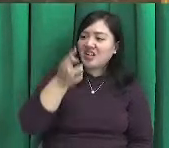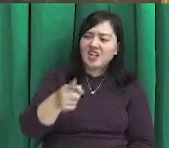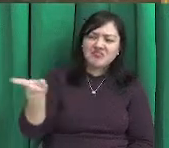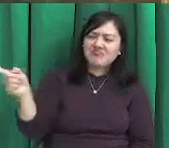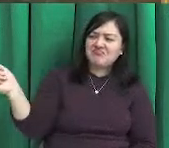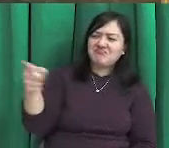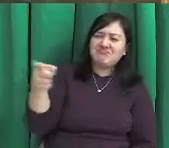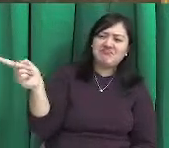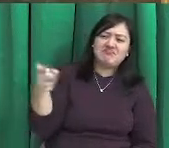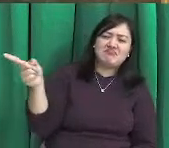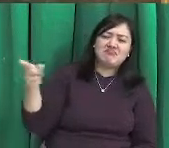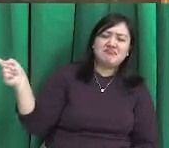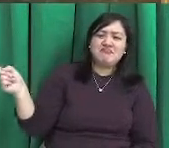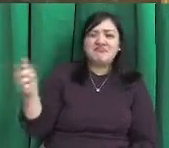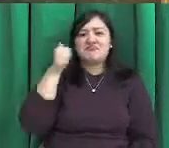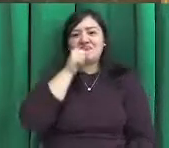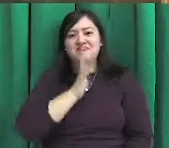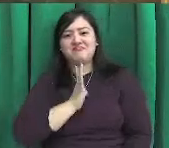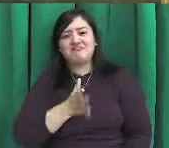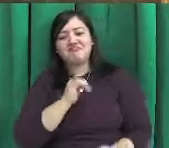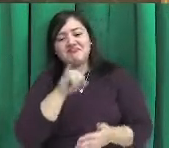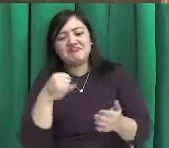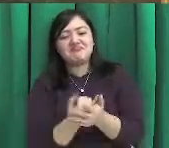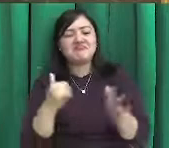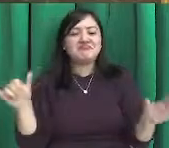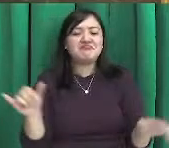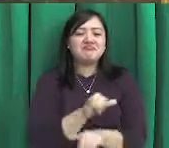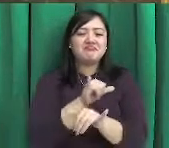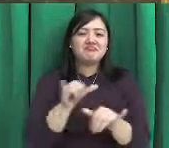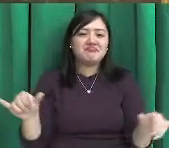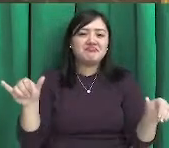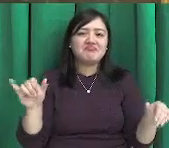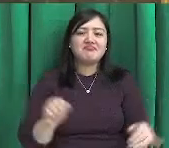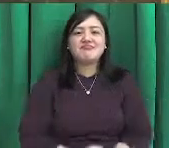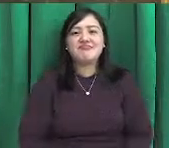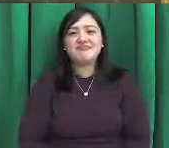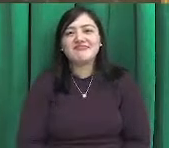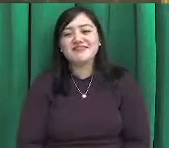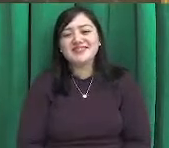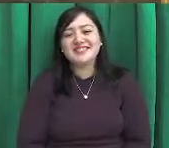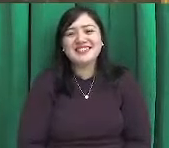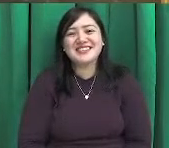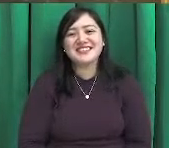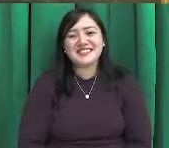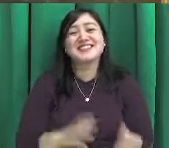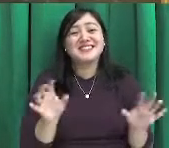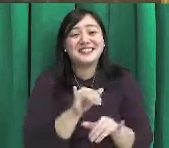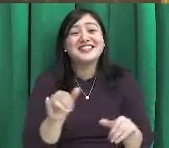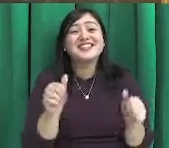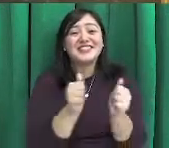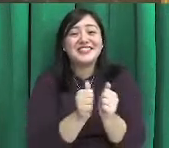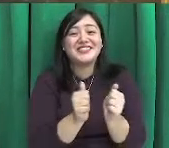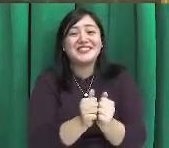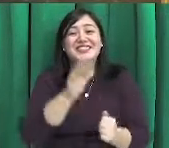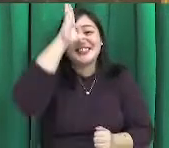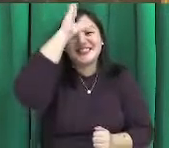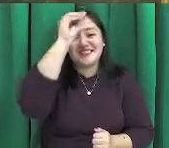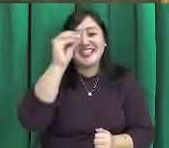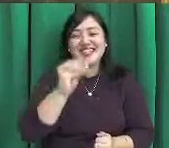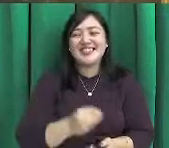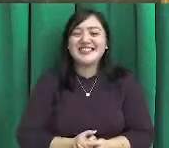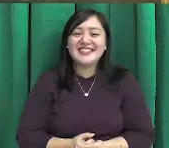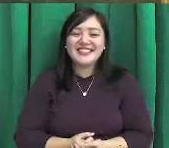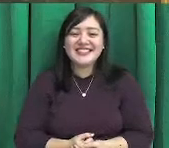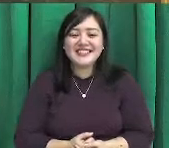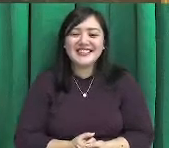know. Sino rin po ang sinasabi namin sa yeah, mga babae? Yeah, ganun din naman sinasabi ng mga babae. Pare-pareho yung mga lalaki yan. Pero, alam